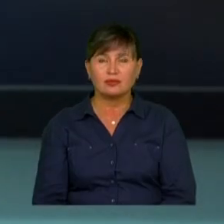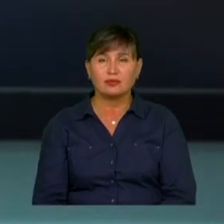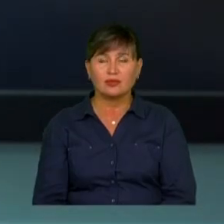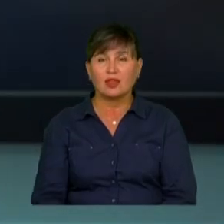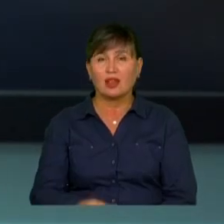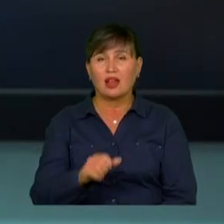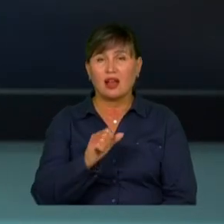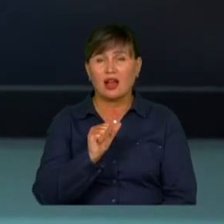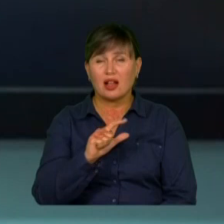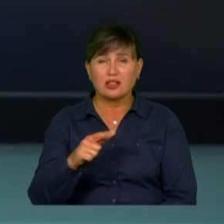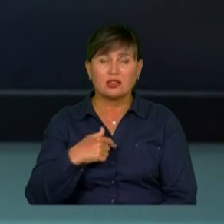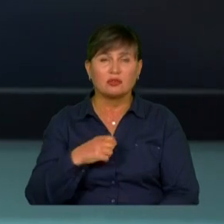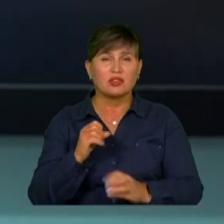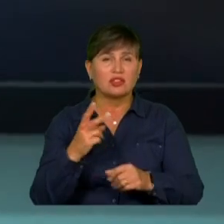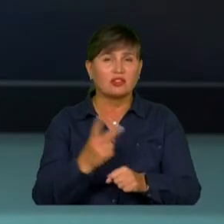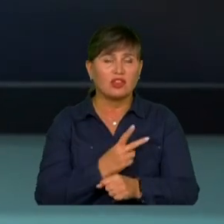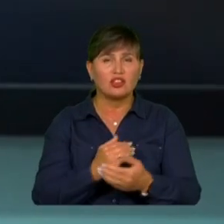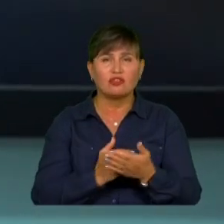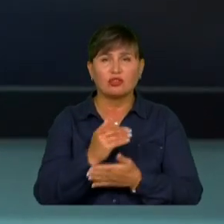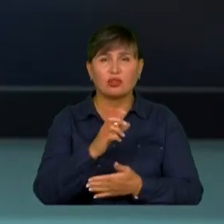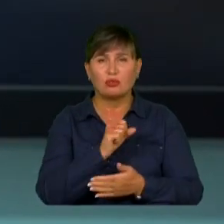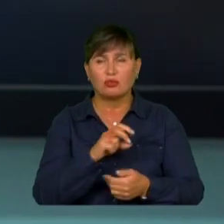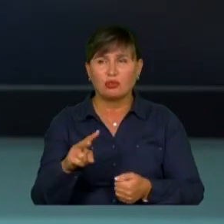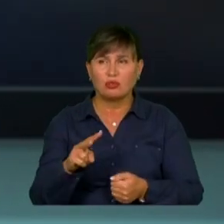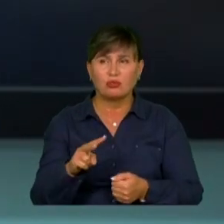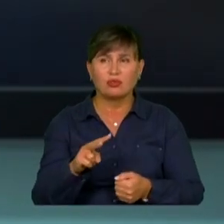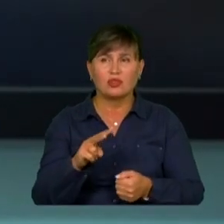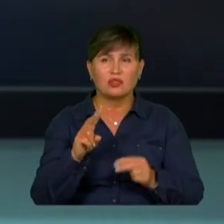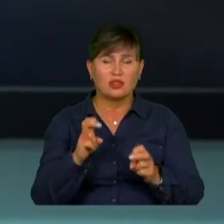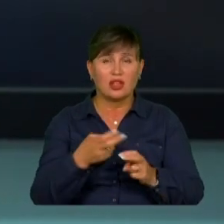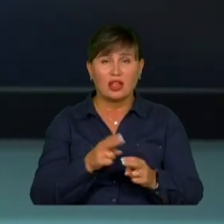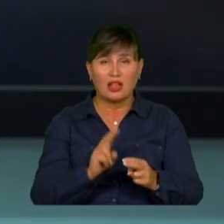IELTS мы сдавали 2 раза. Она набрала высокие баллы по writing и listening.